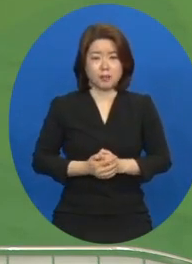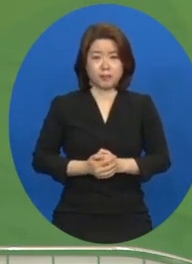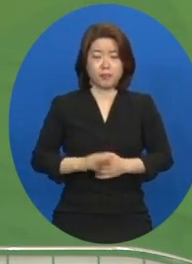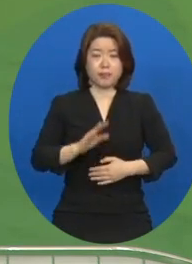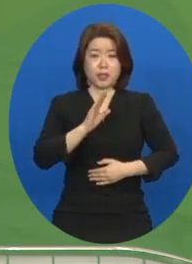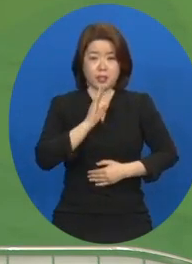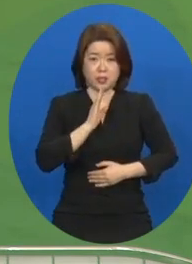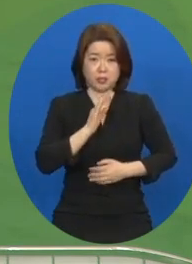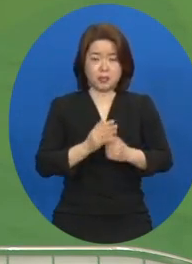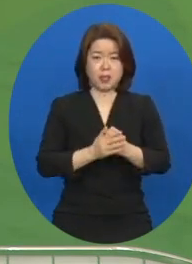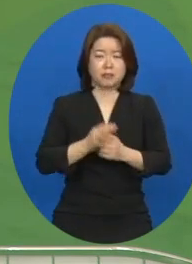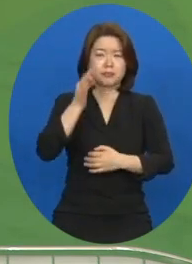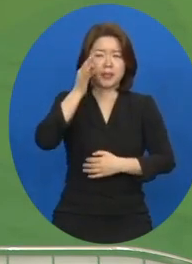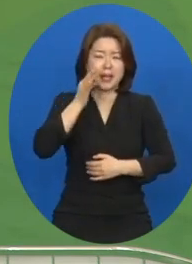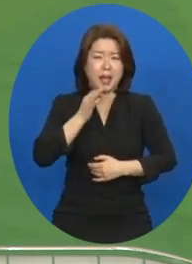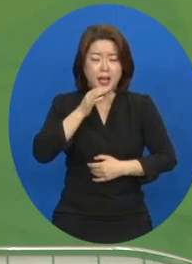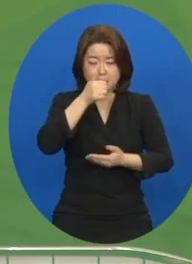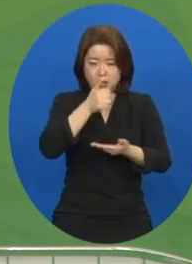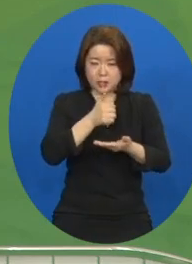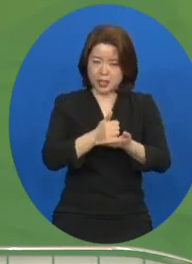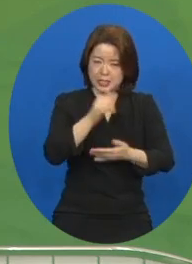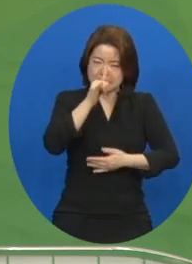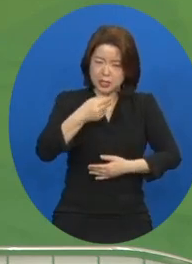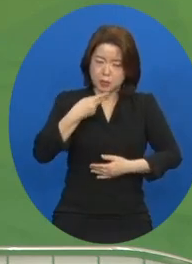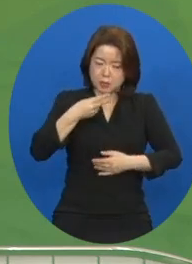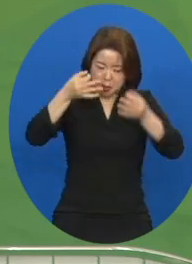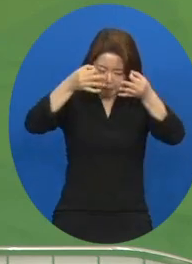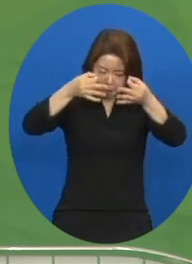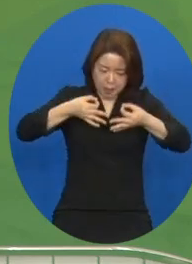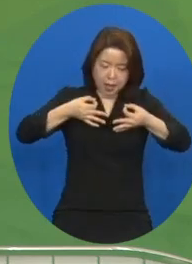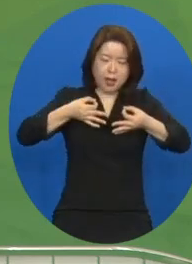그러면 아간의 죄가 없는지를 살펴보셔야 돼요.